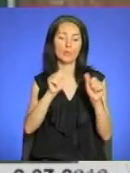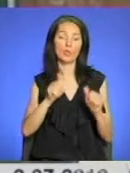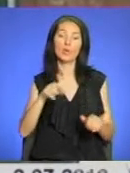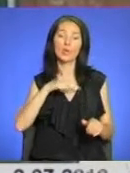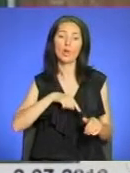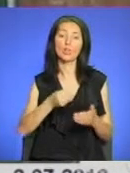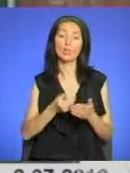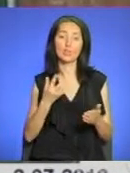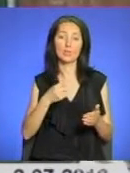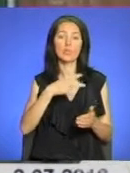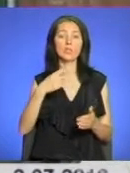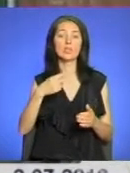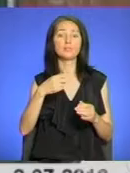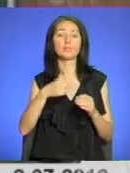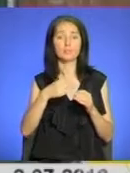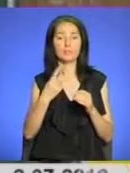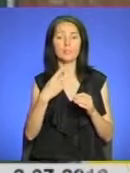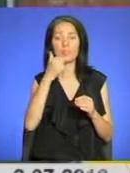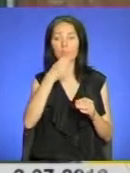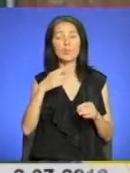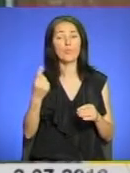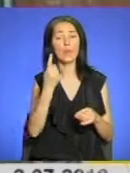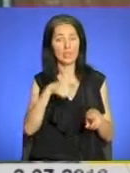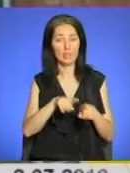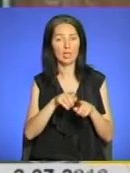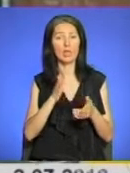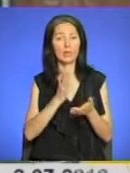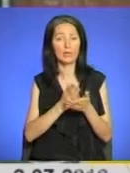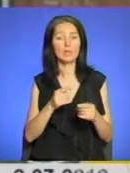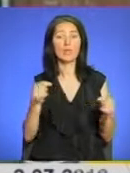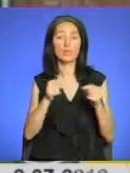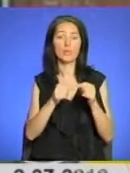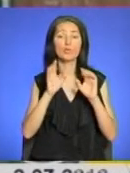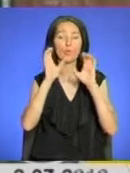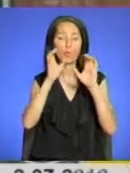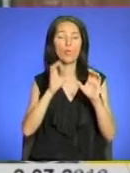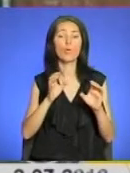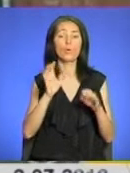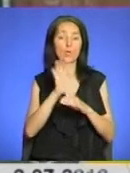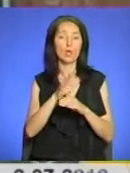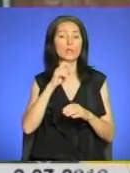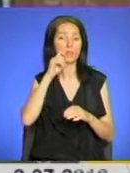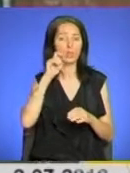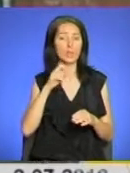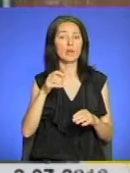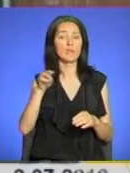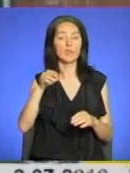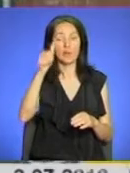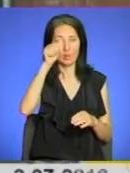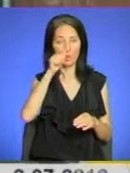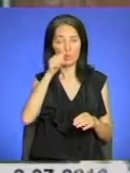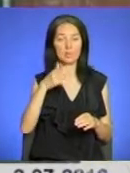це вперше таке відбувається, тому що це відповідно до указу президента України. Указ вийшов у травні місяці, і ми почесним званням